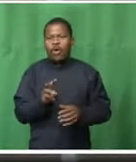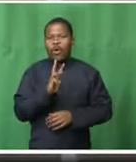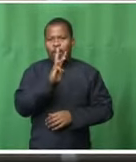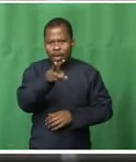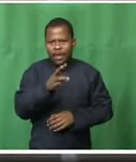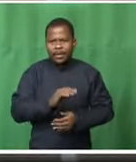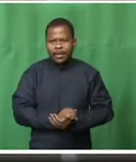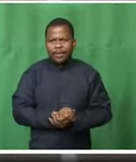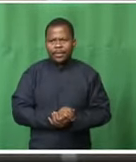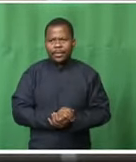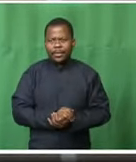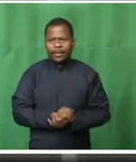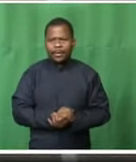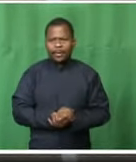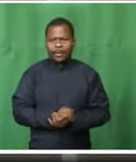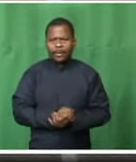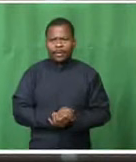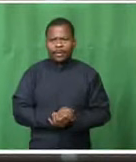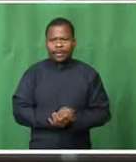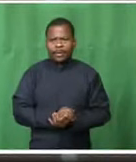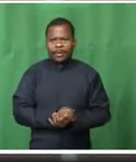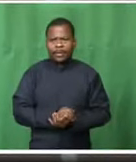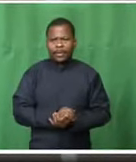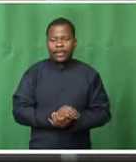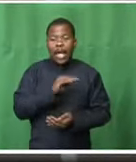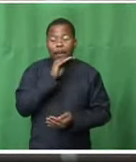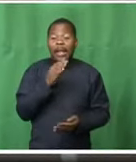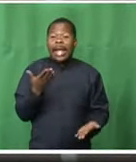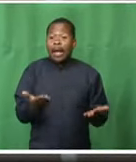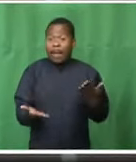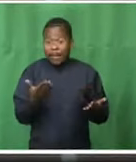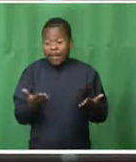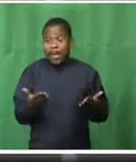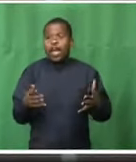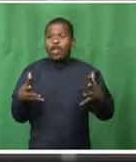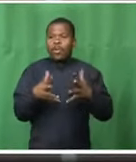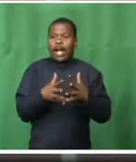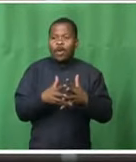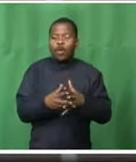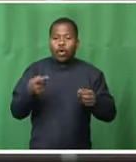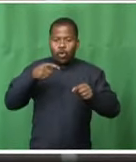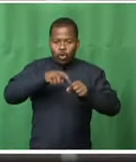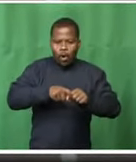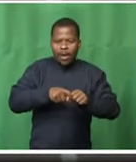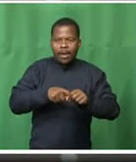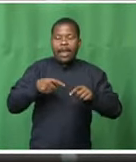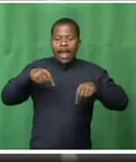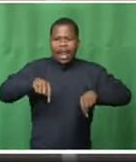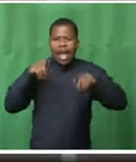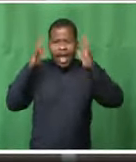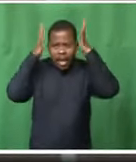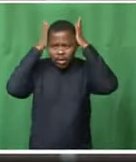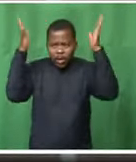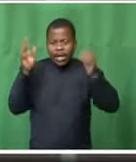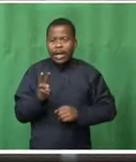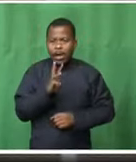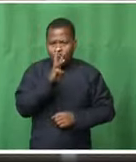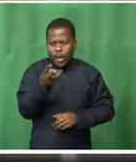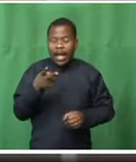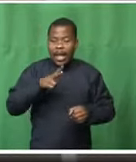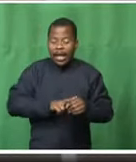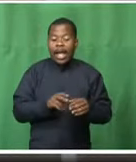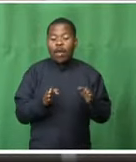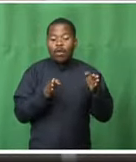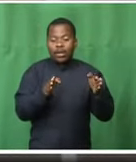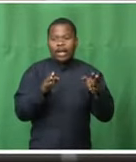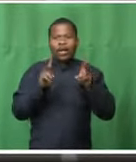losokubanjelwa live and lesibheke nako ukuthi kuthuthukise phela tekuvakasha nekwatiwa nje kwelive